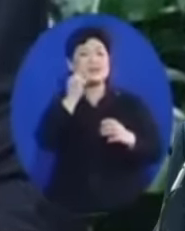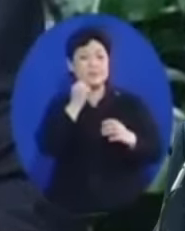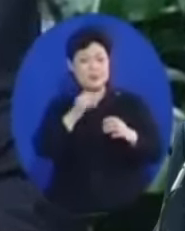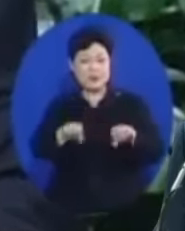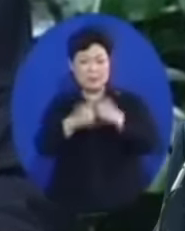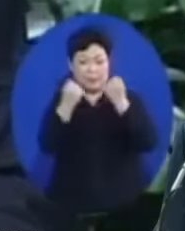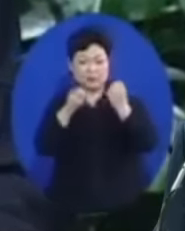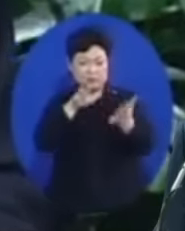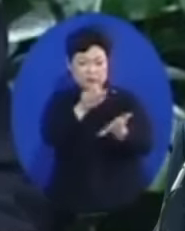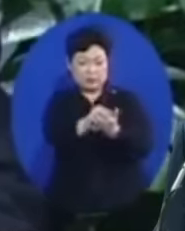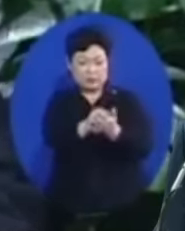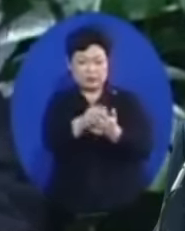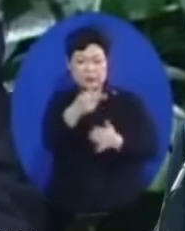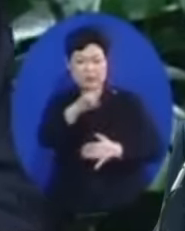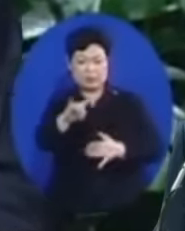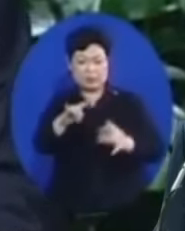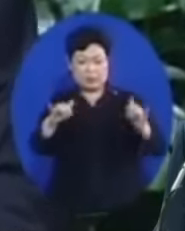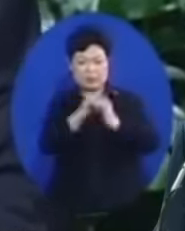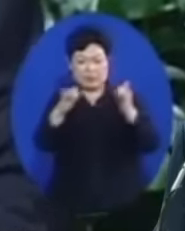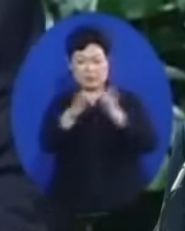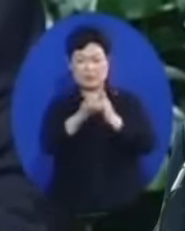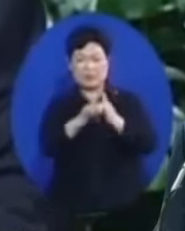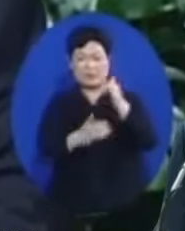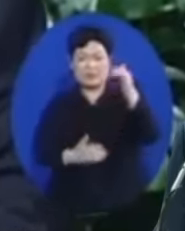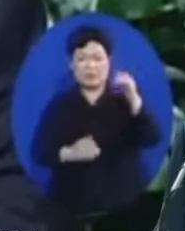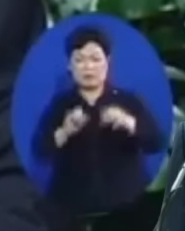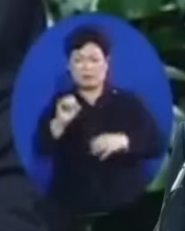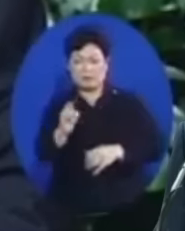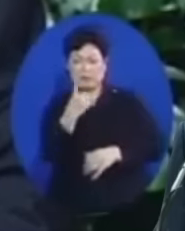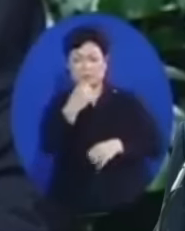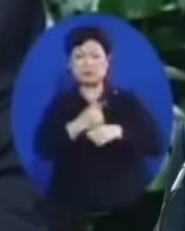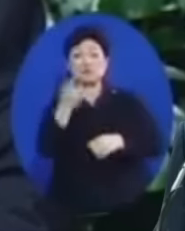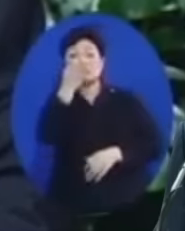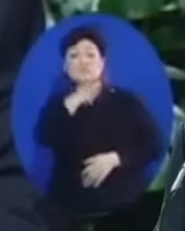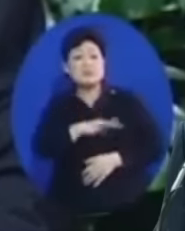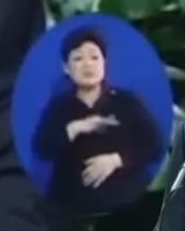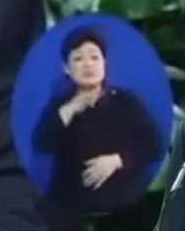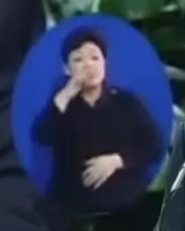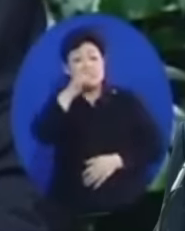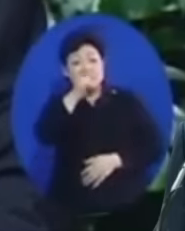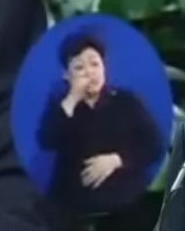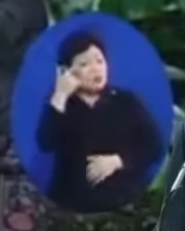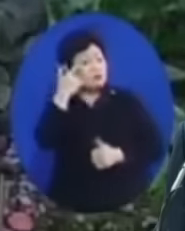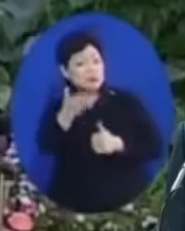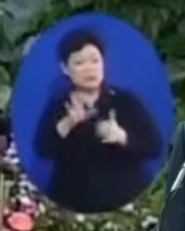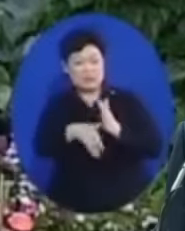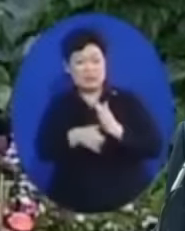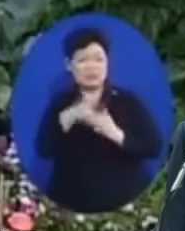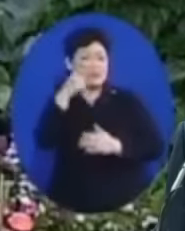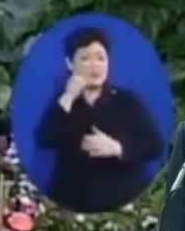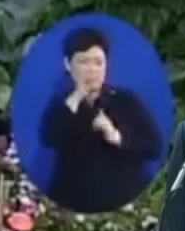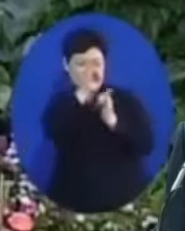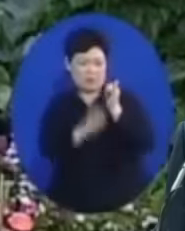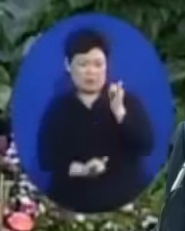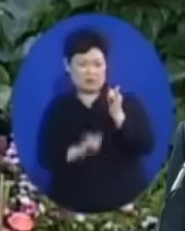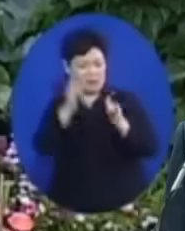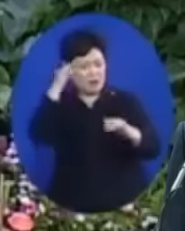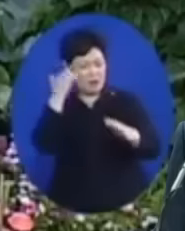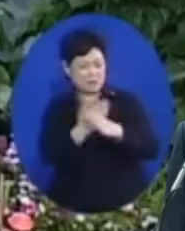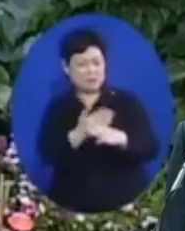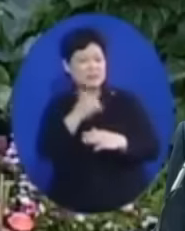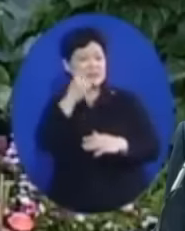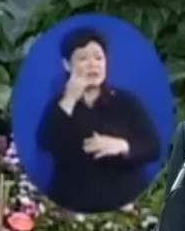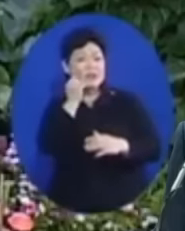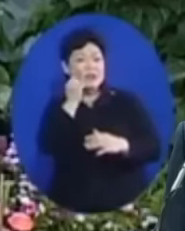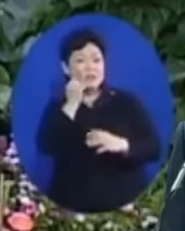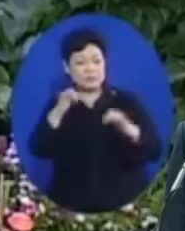만주를 침략하고 대동아 전쟁을 일으킴으로써 무슨 이익을 볼 수 있다고 생각합니까? 라고 물었습니다. 이 말에 일본 역사학자는 일본이